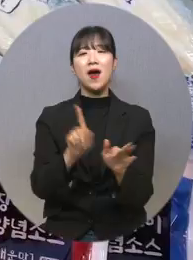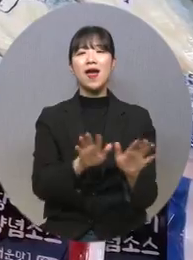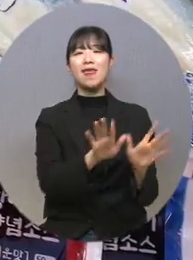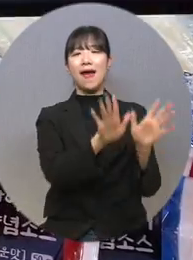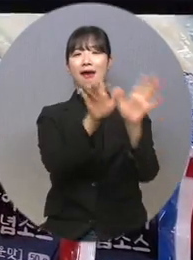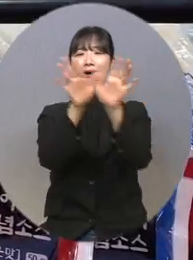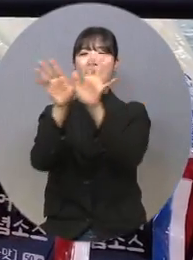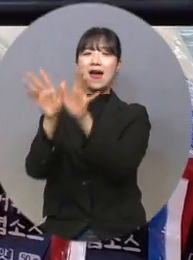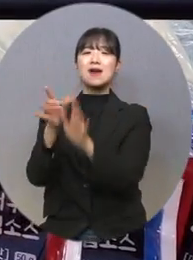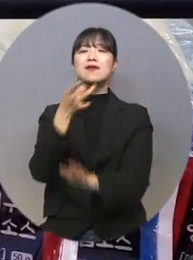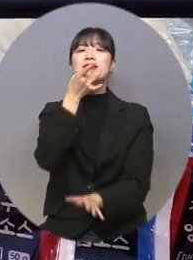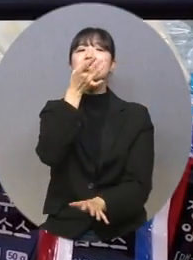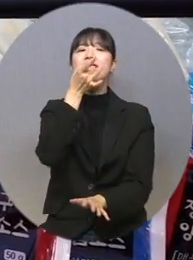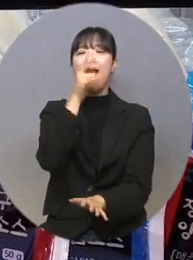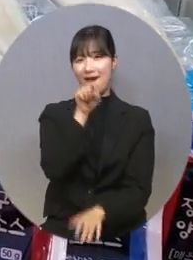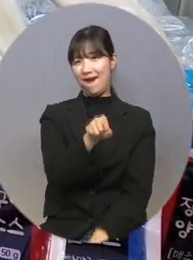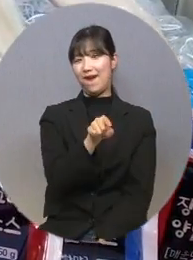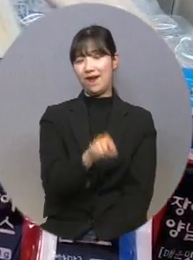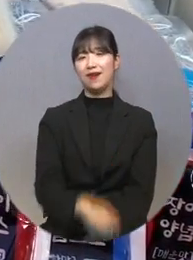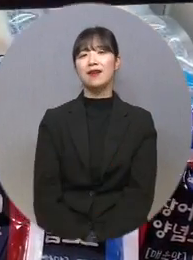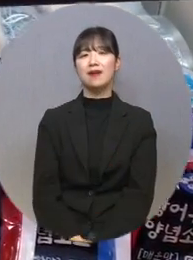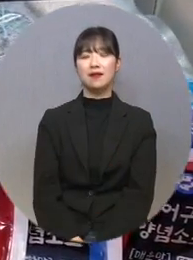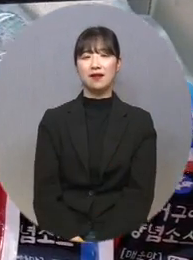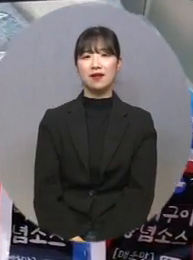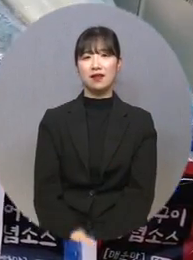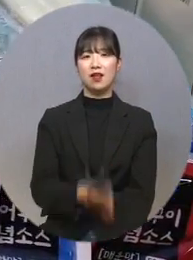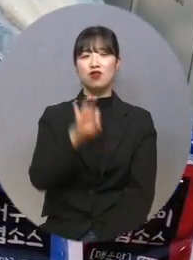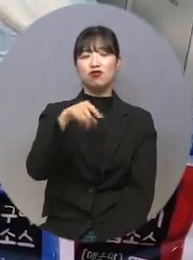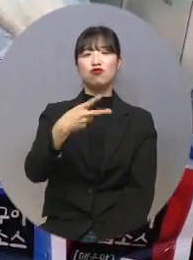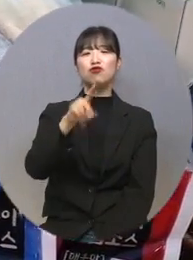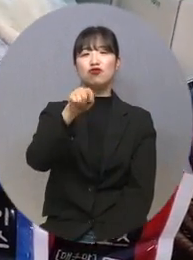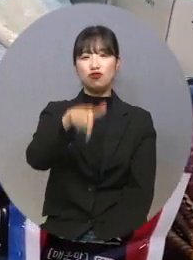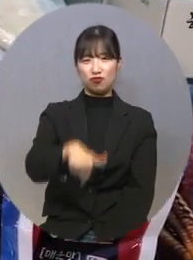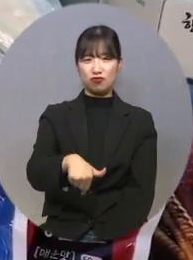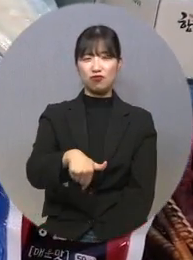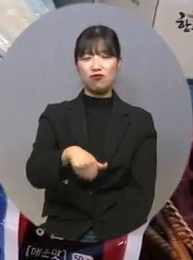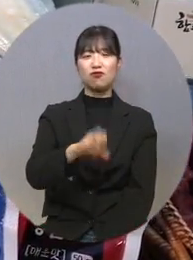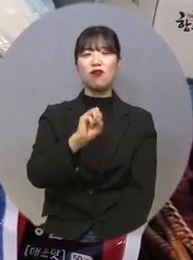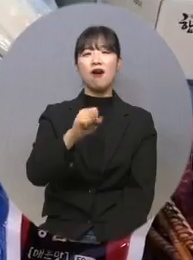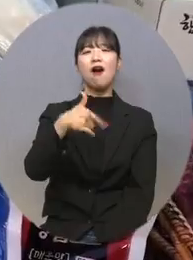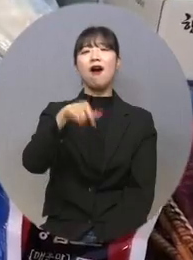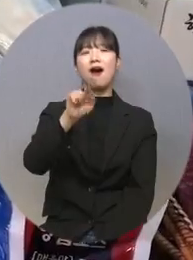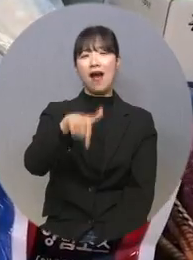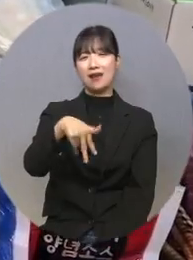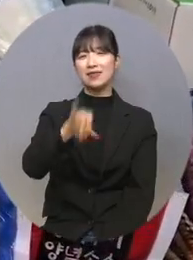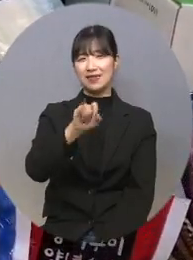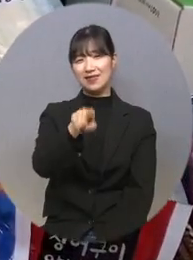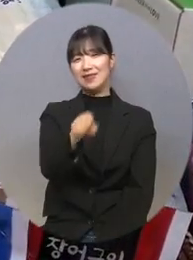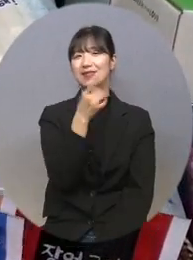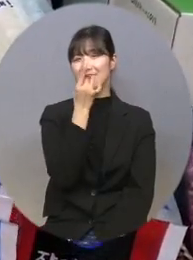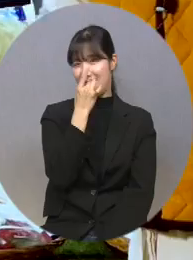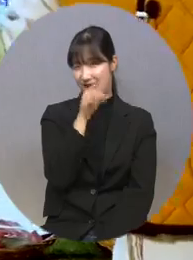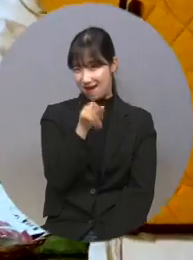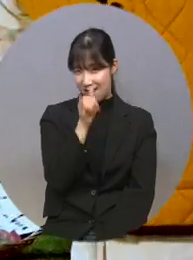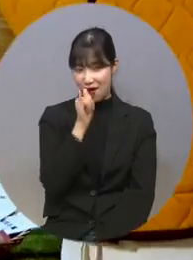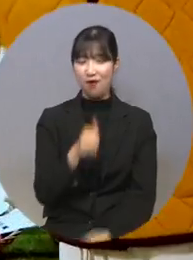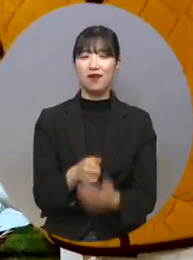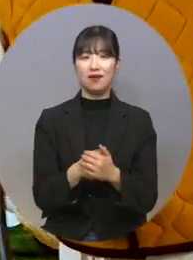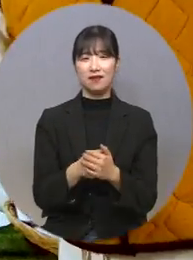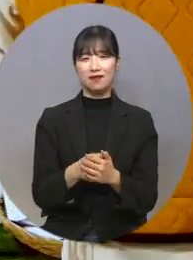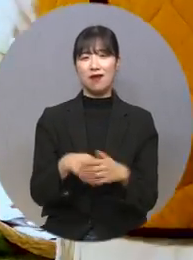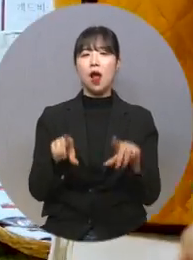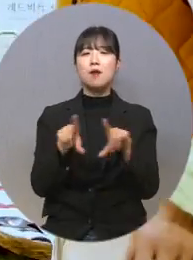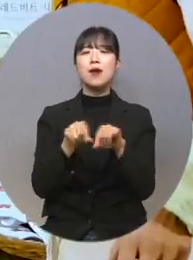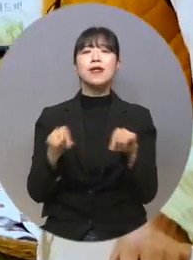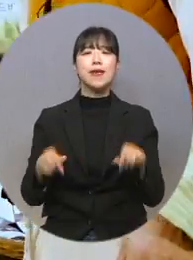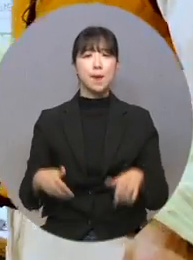딱 살에 앉아버렸어. 나비 살. 우렁각 씨가 밥을 해 무슨 살로? 가치 살로. 우렁각 새끼 살로. 자, 그냥 하나 반찬이